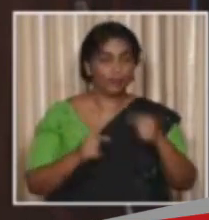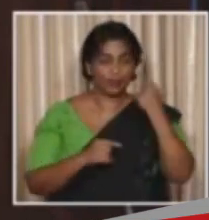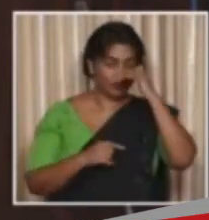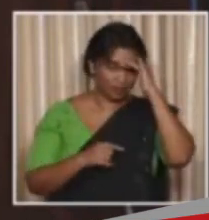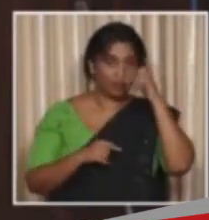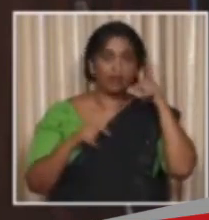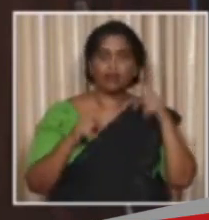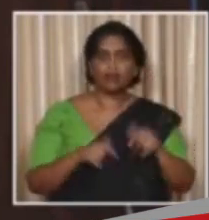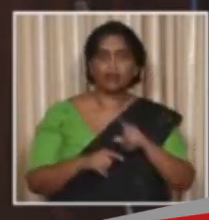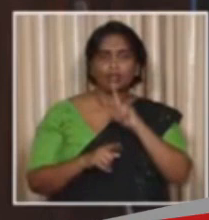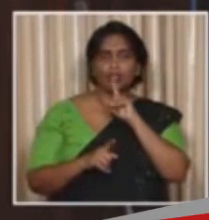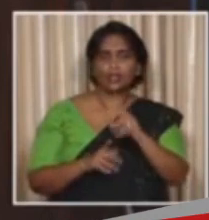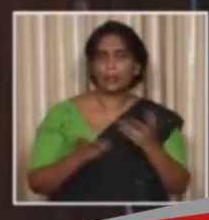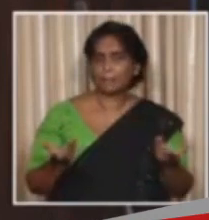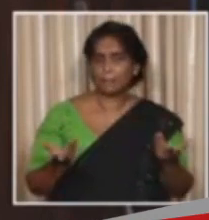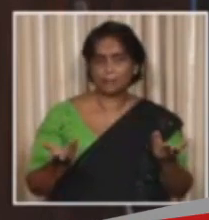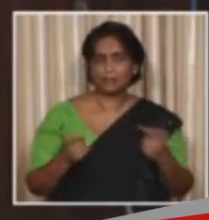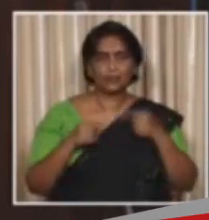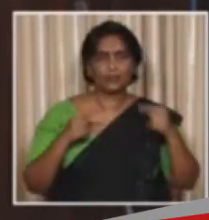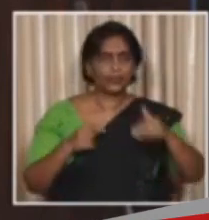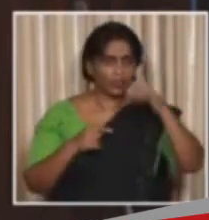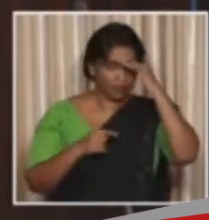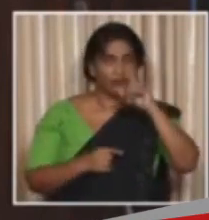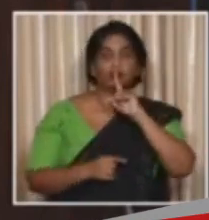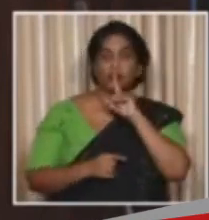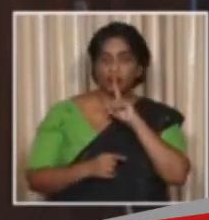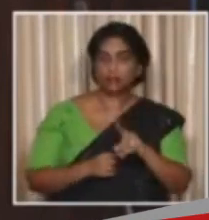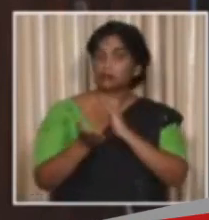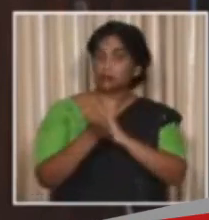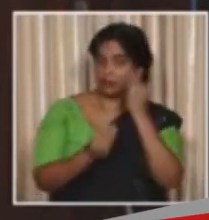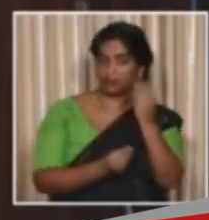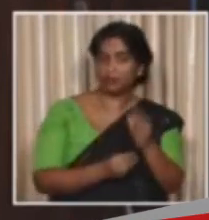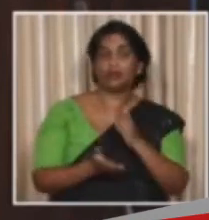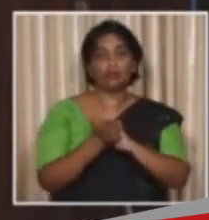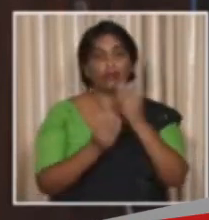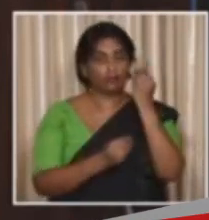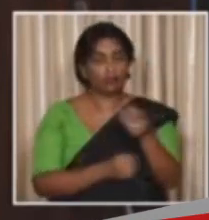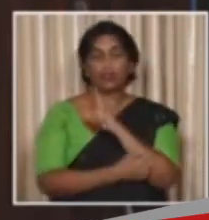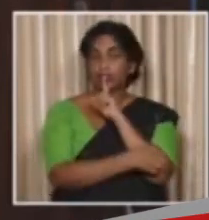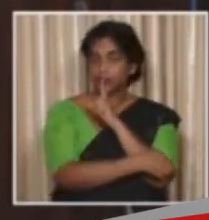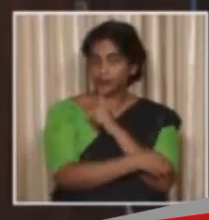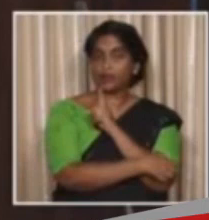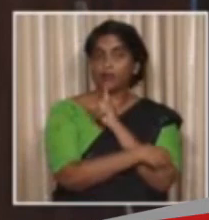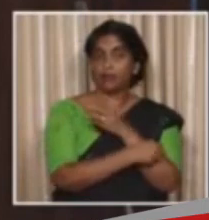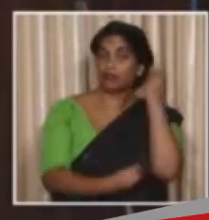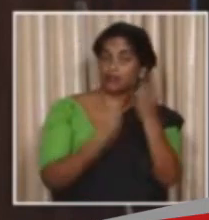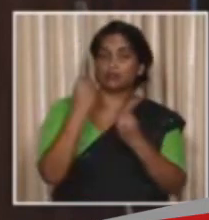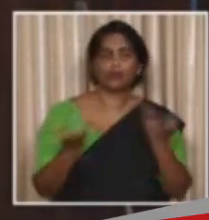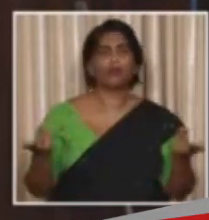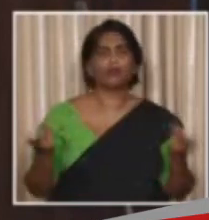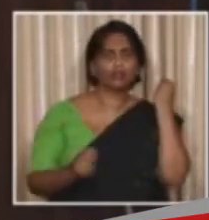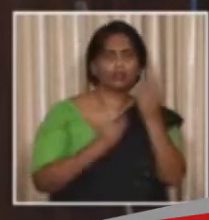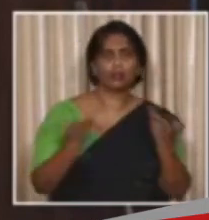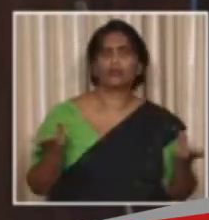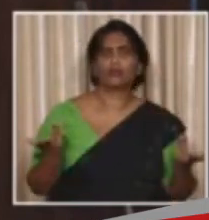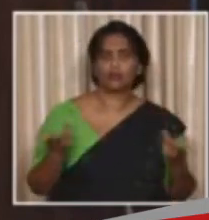නායකතුමා අද මොකද්ද මේ ඇවිල්ලා කරන්නේ විපක්ෂ නායකතුමා කියනවා සාන දෙන්න එතුමා යෝජනා කරලා තියනවලු අරවා